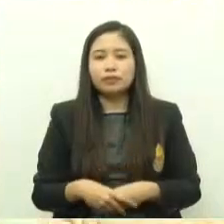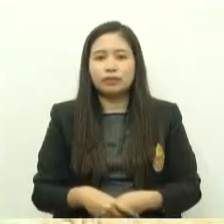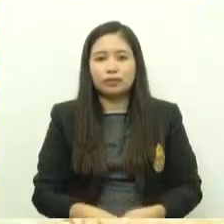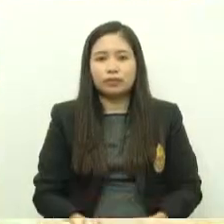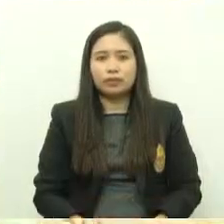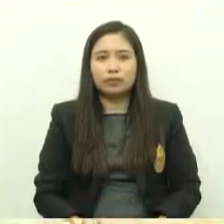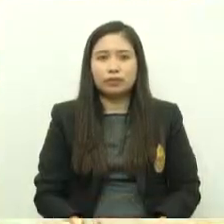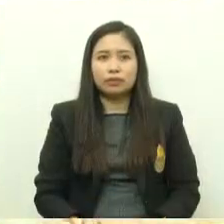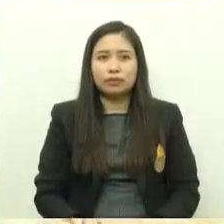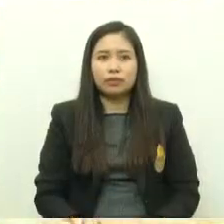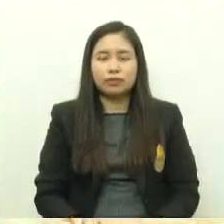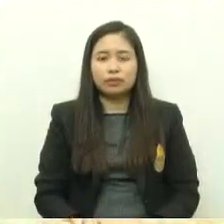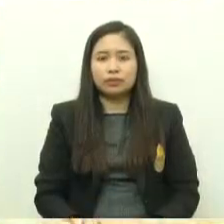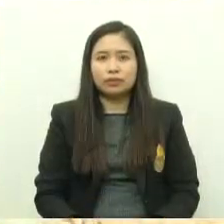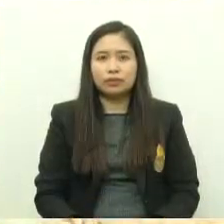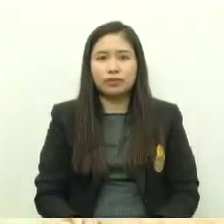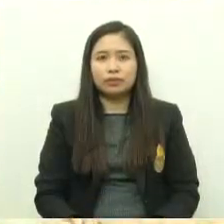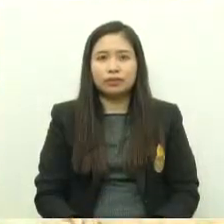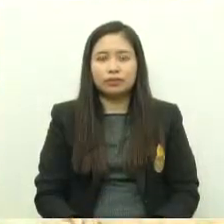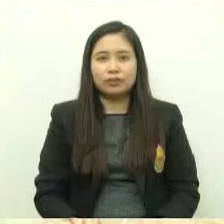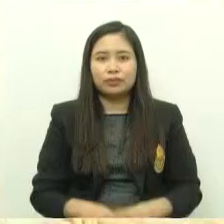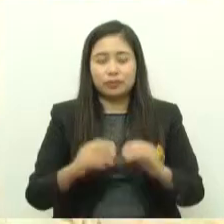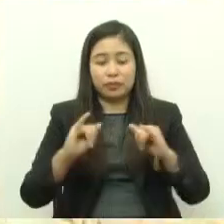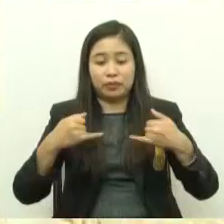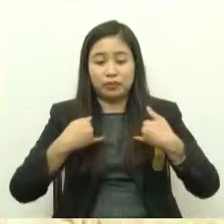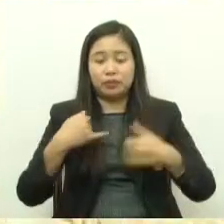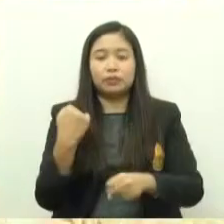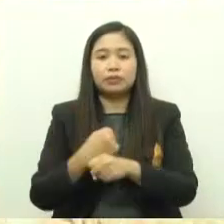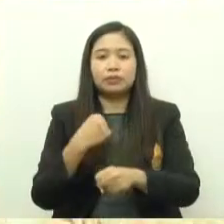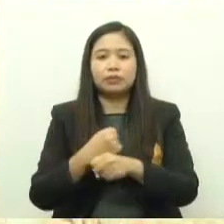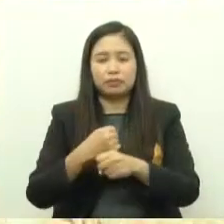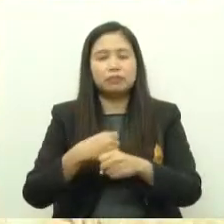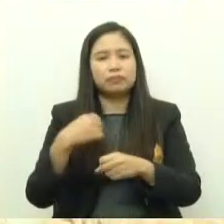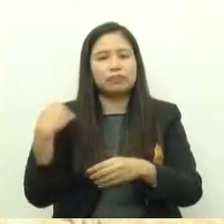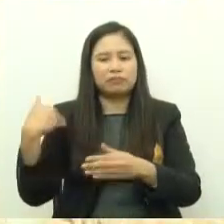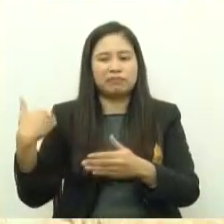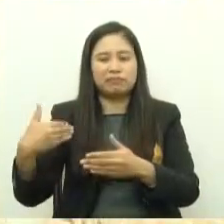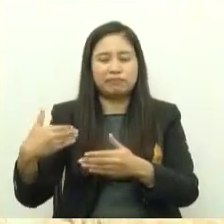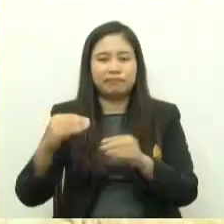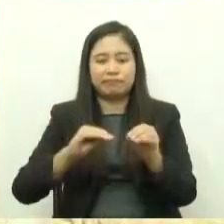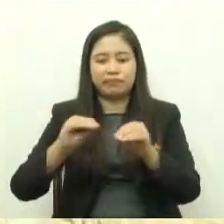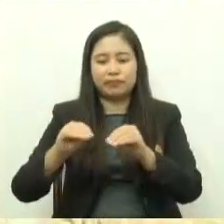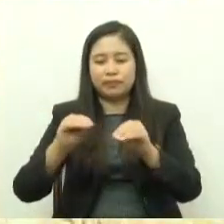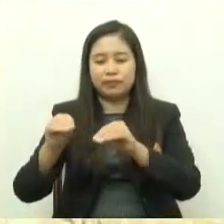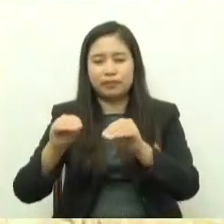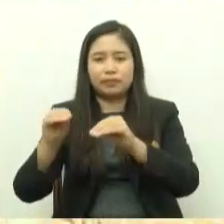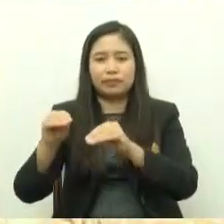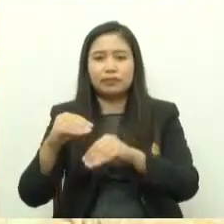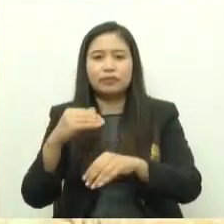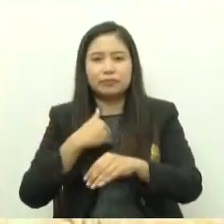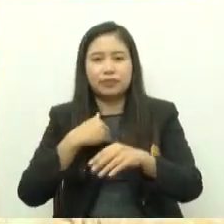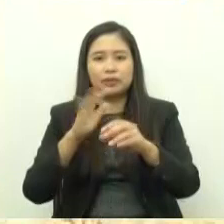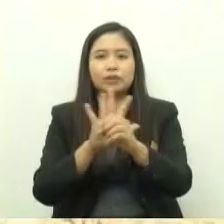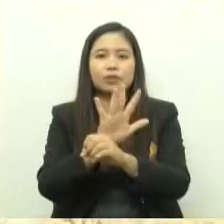ผมจริงๆแล้วเจ้าภาพการจัดงานศิลปตกรรมครั้งนี้จริงเลือกมาหลายปีแล้วนะครับเพียงแต่ว่ามันถูกเลื่อนมาด้วยเหตุ